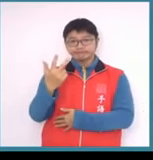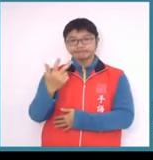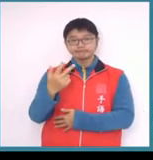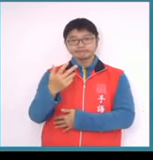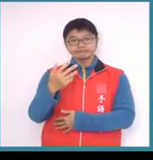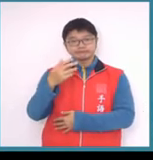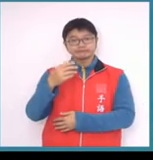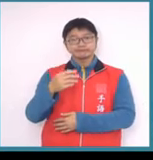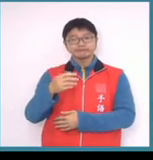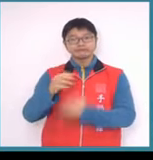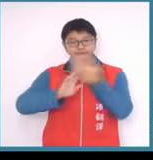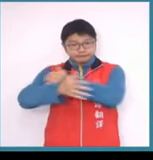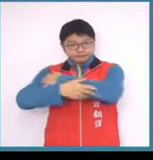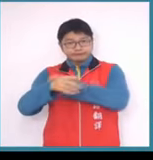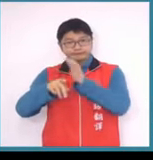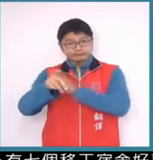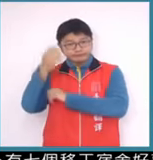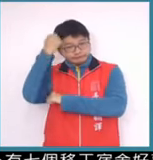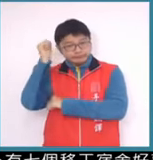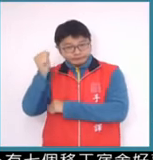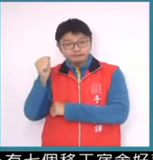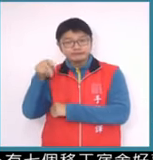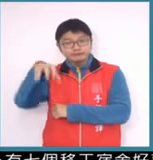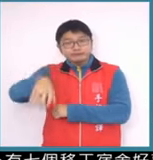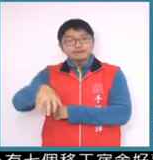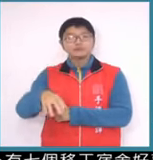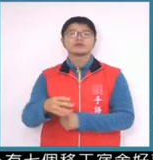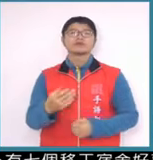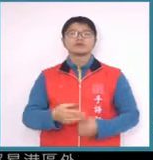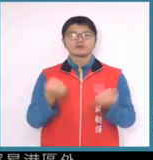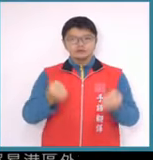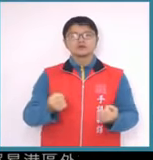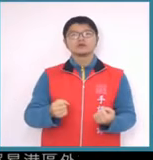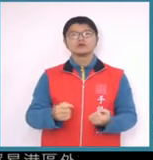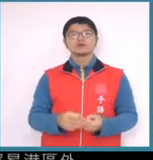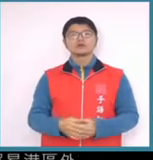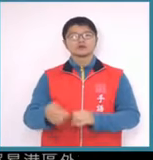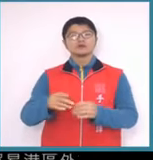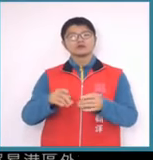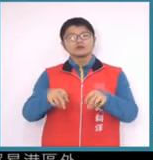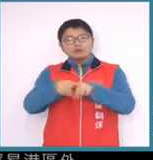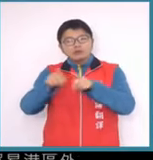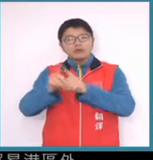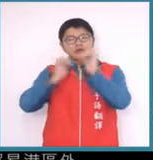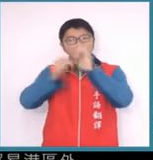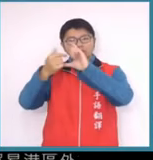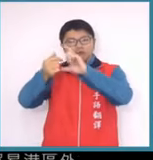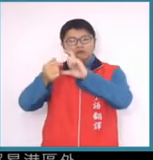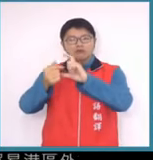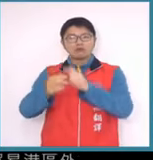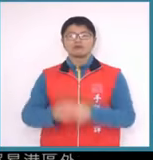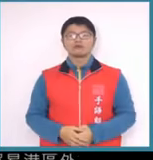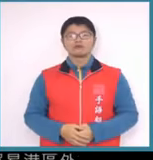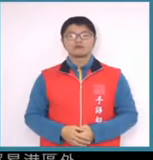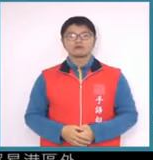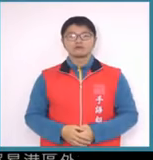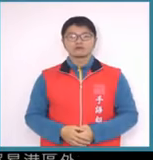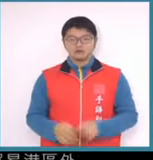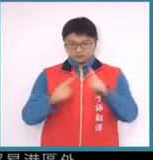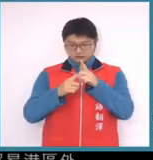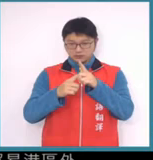在这个远雄自由贸易港区外哦，是在这个社区之中，那么有